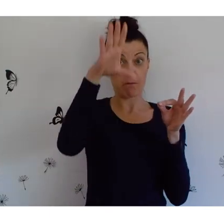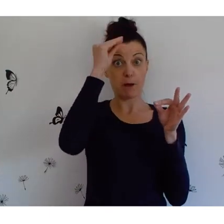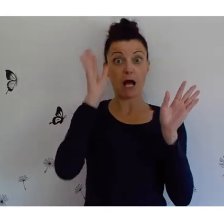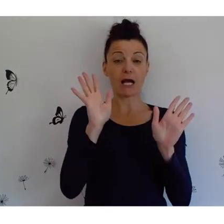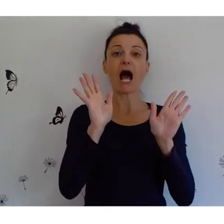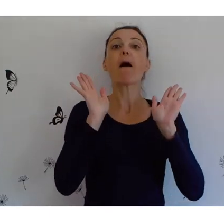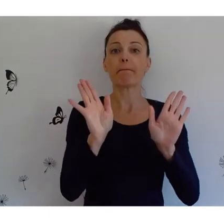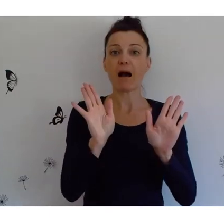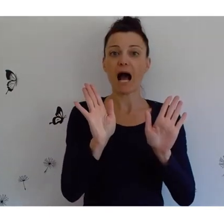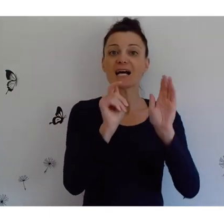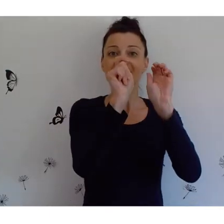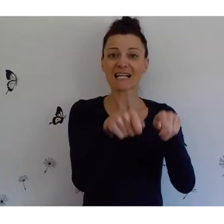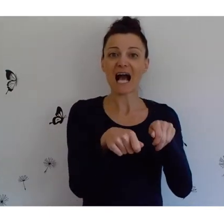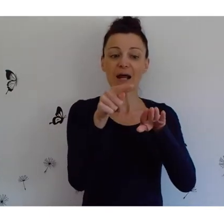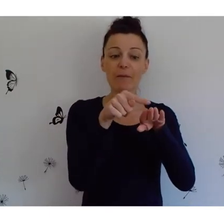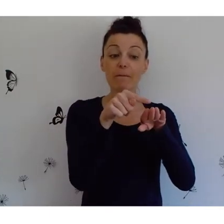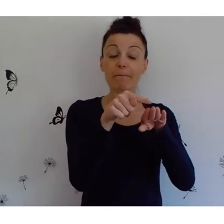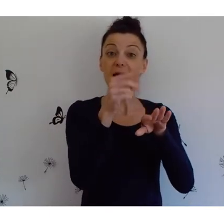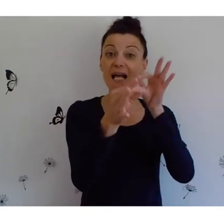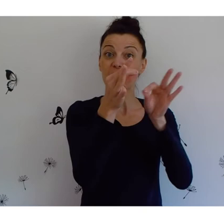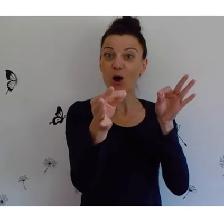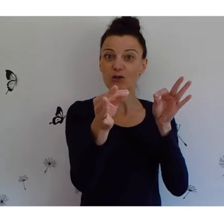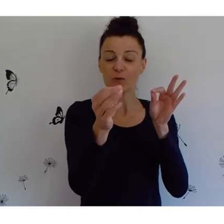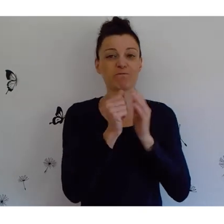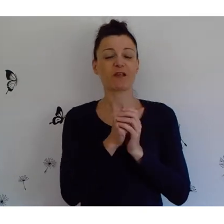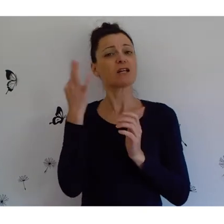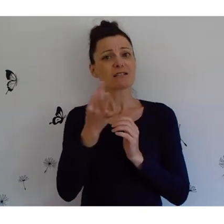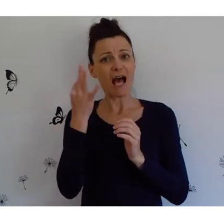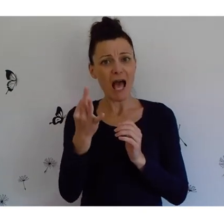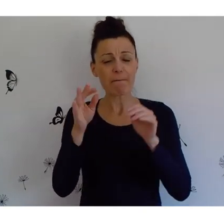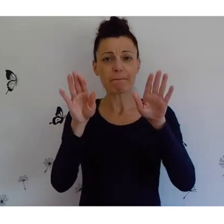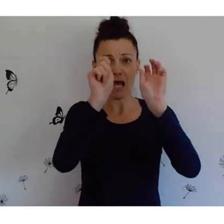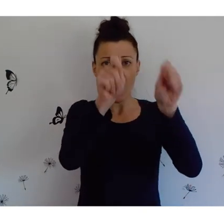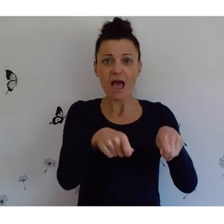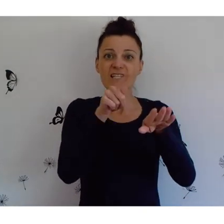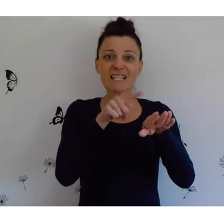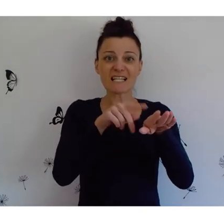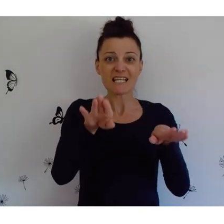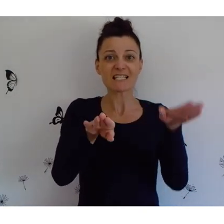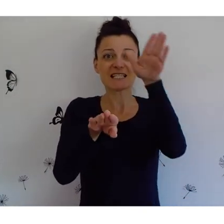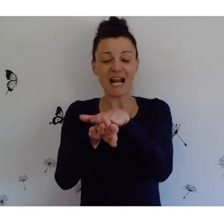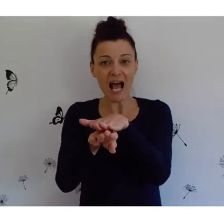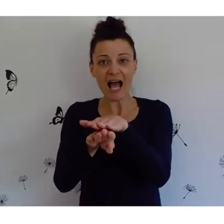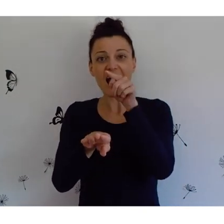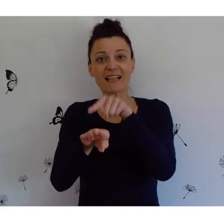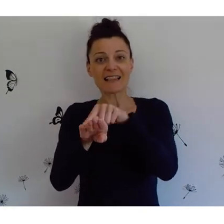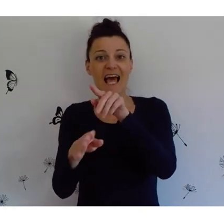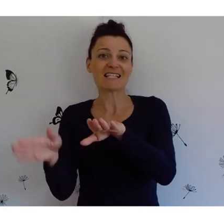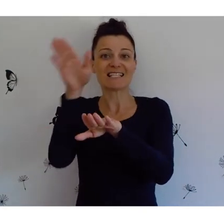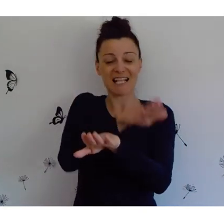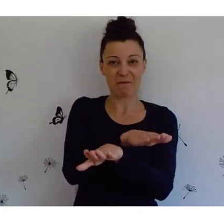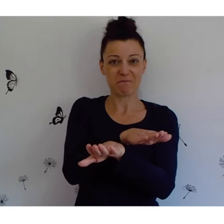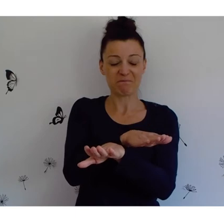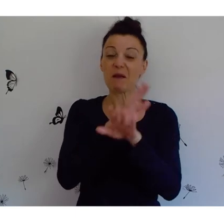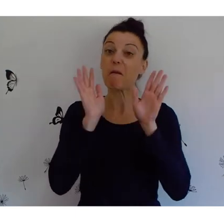sulla punta delle scarpe. Insisteva a mettersi la sinistra a destra e la destra a sinistra.